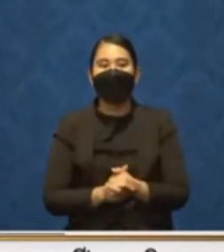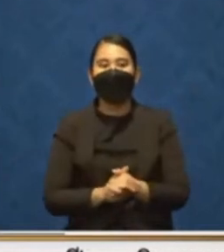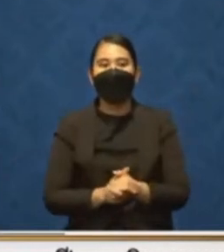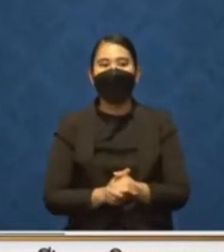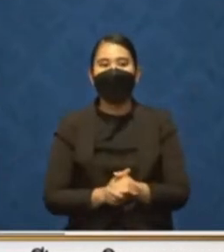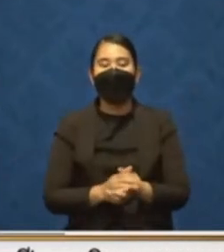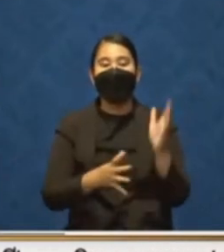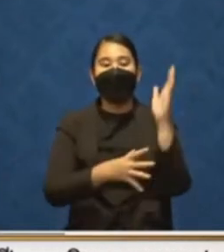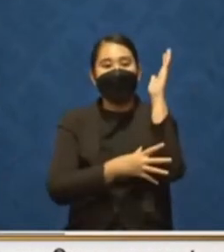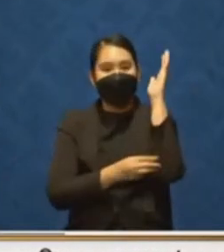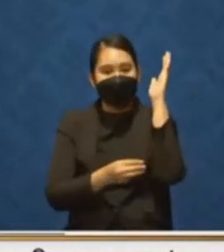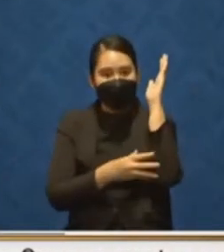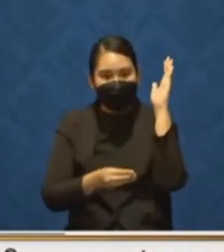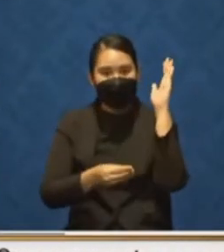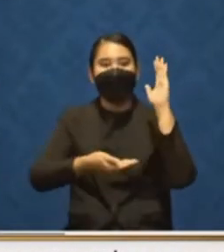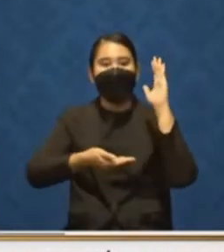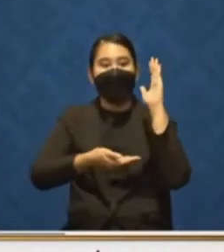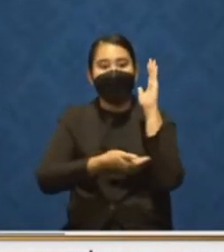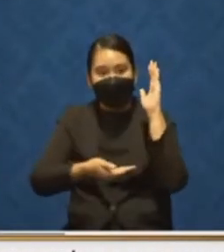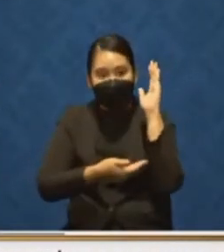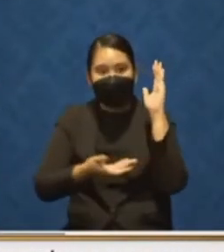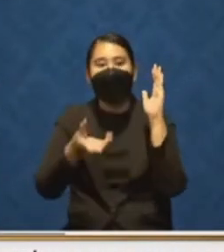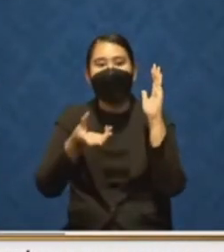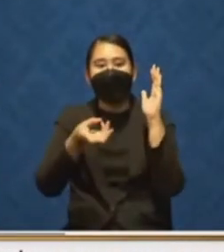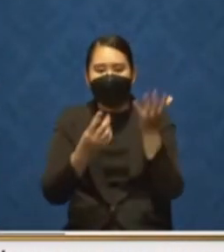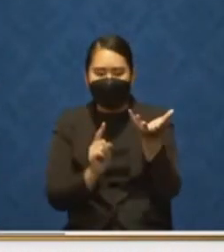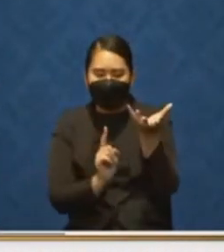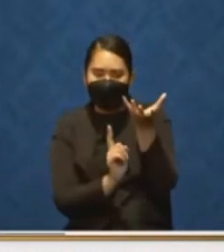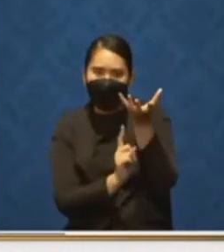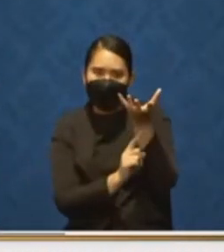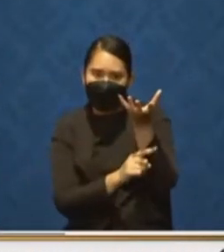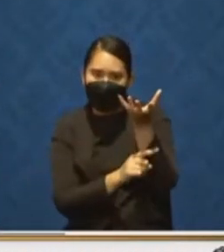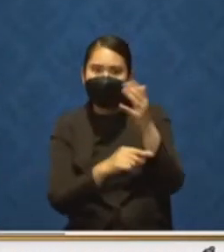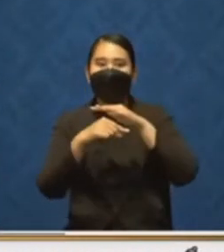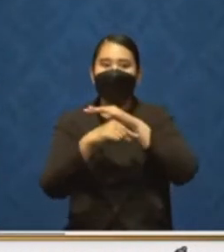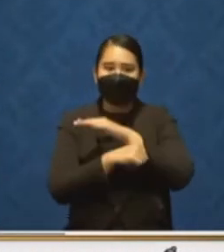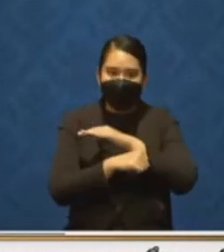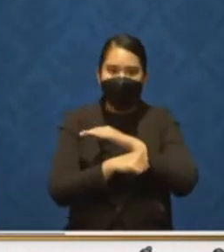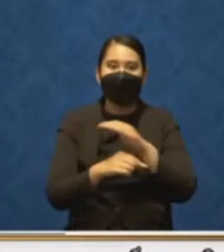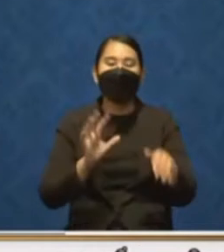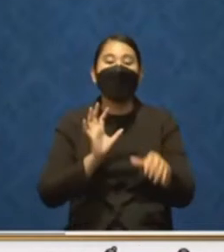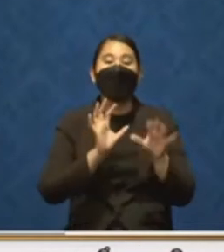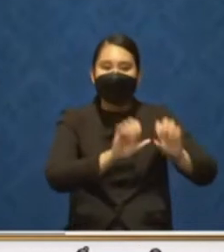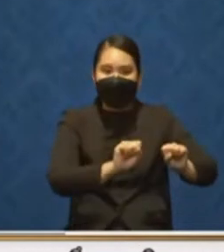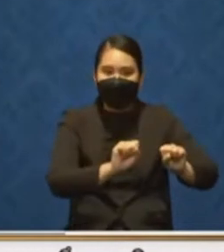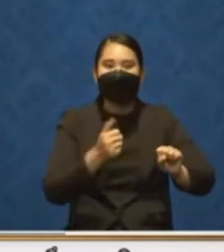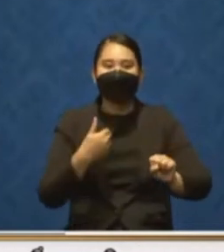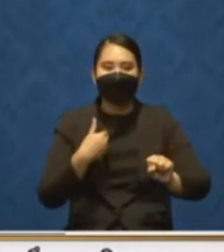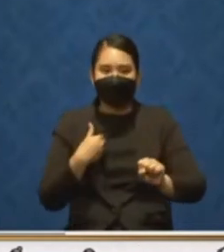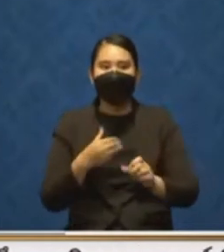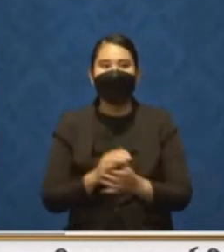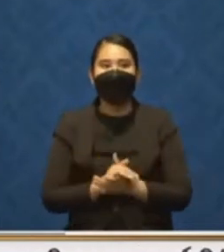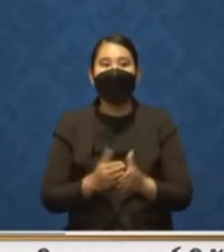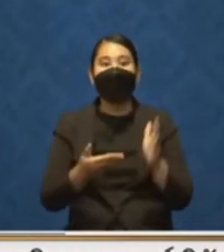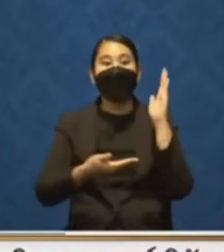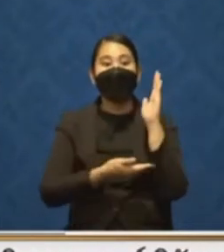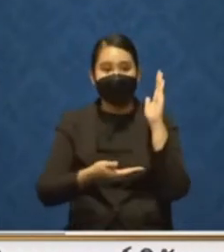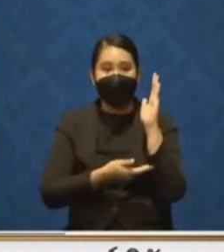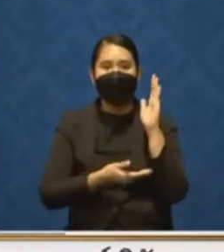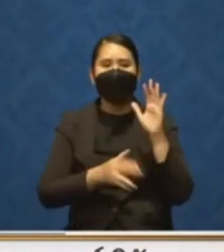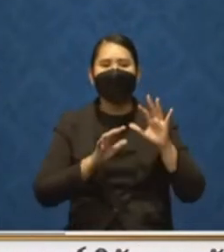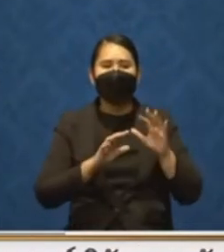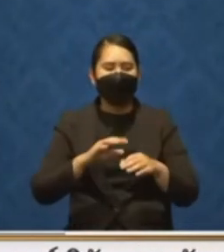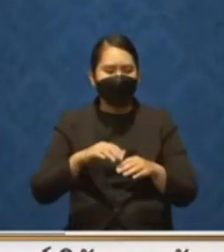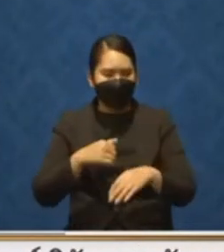ตาชั่งปลามั่งเพิ่งไปดำเนินคดีไม่กี่วันนี้ครับอีก 47รายโกงตาชั่งปาล์มเกษตรกร